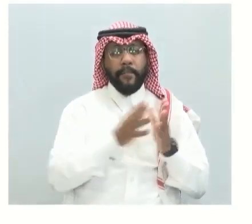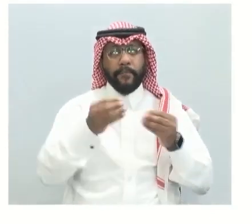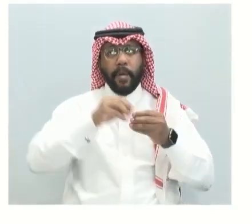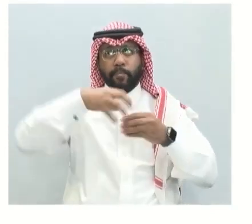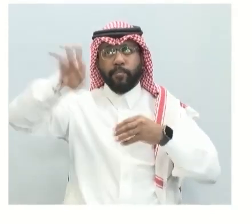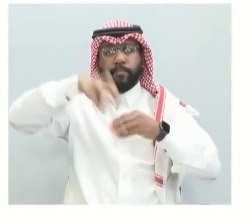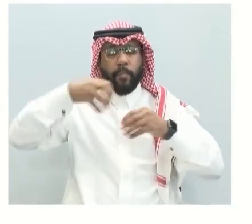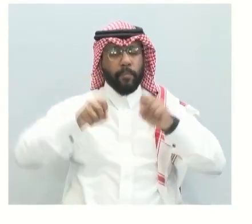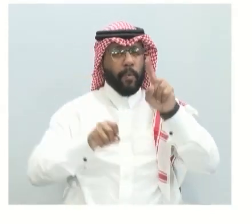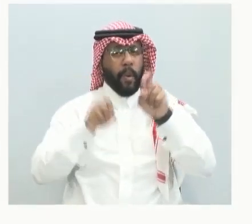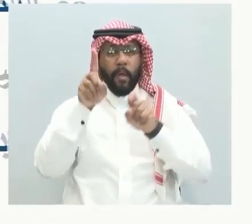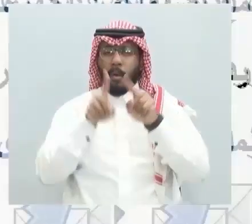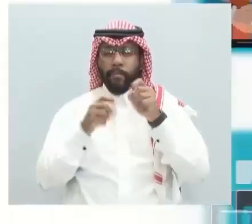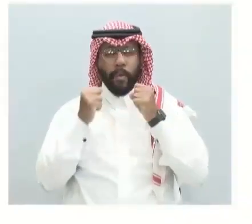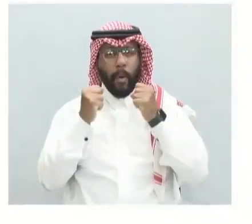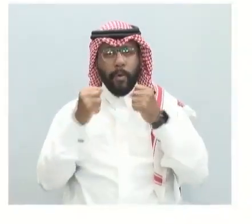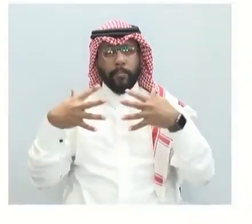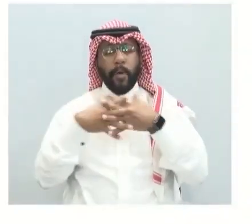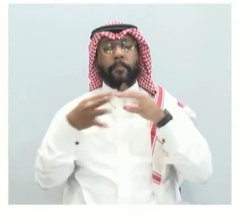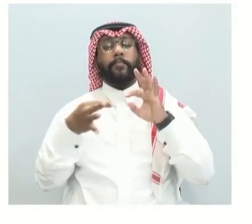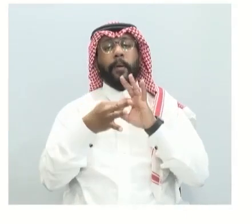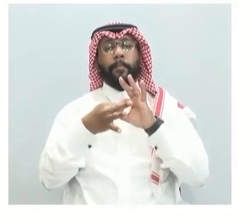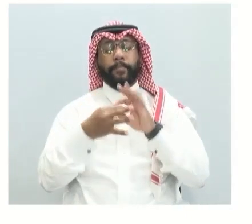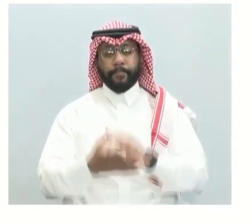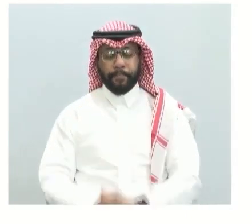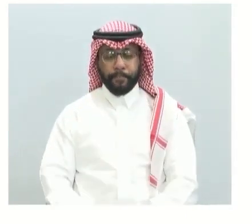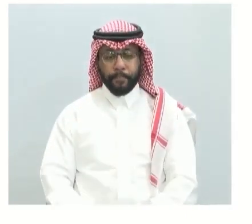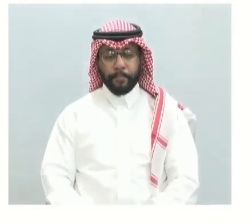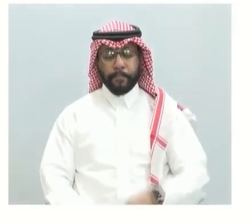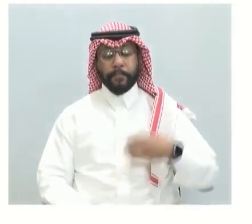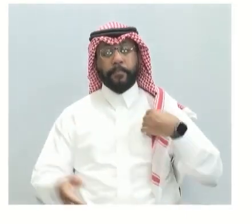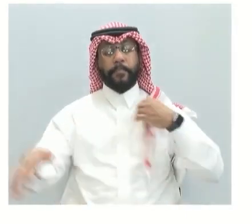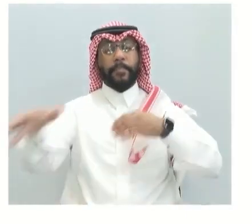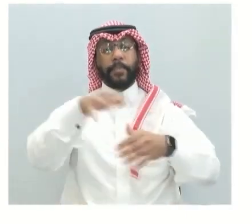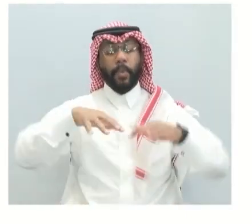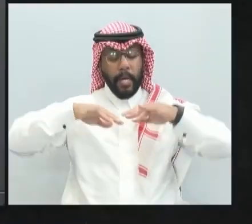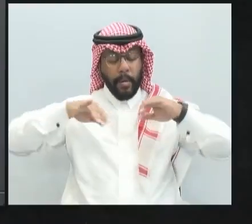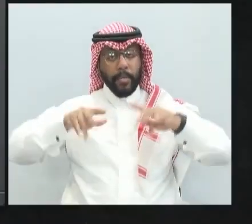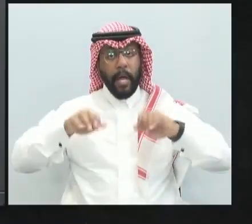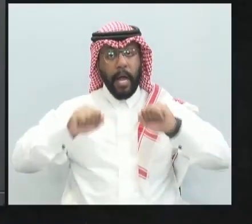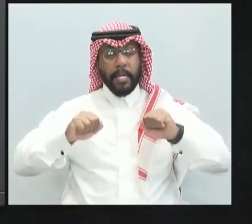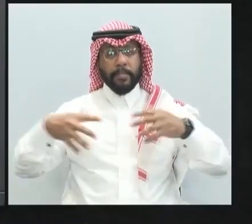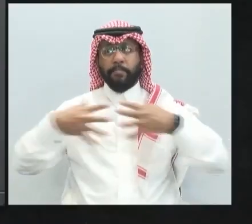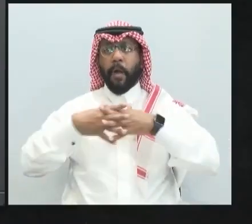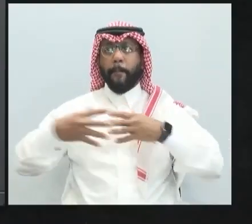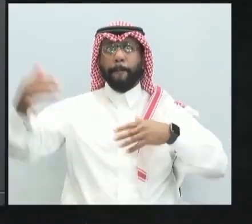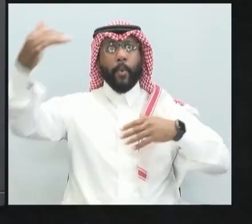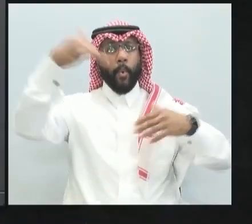عبر الاتصال بالانترنت سؤال اخر كيف تتصل اجهزه الحاسب ببعضها